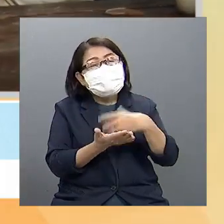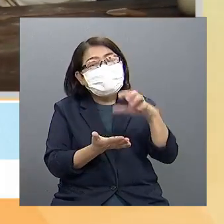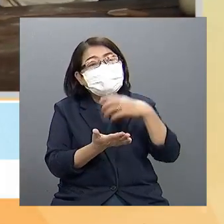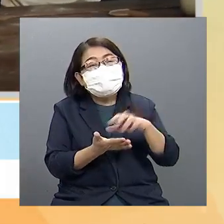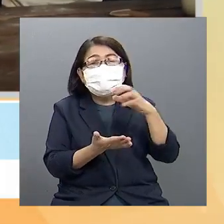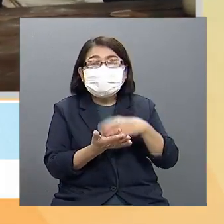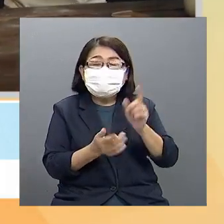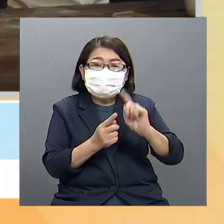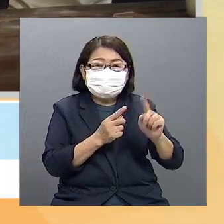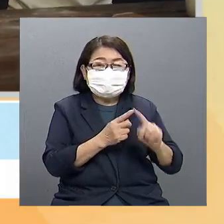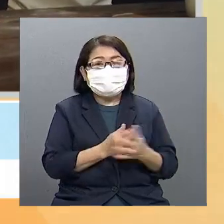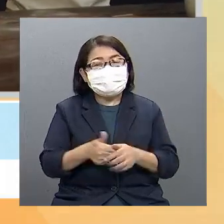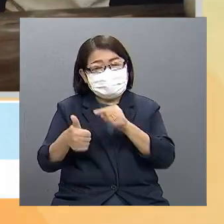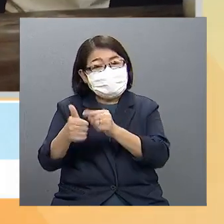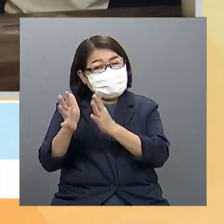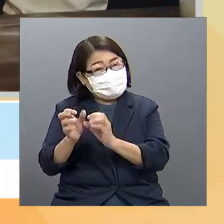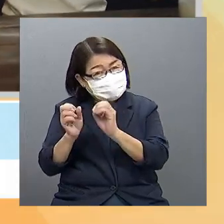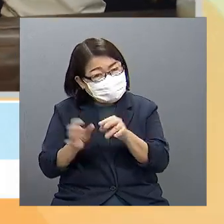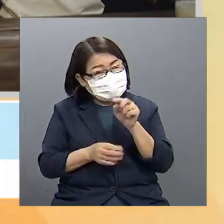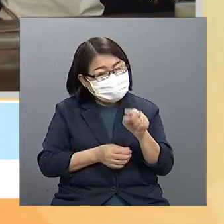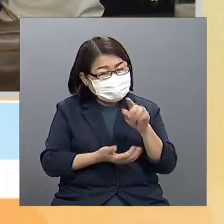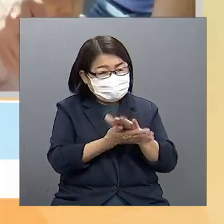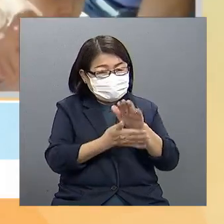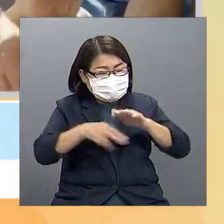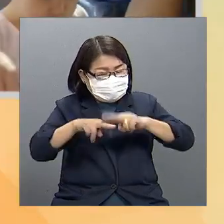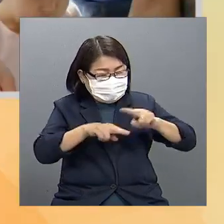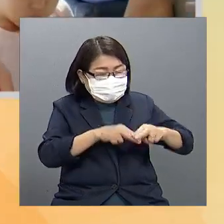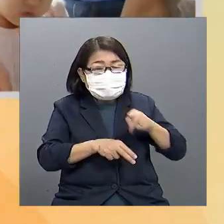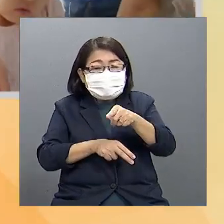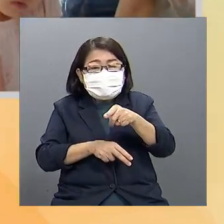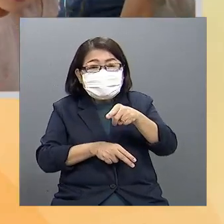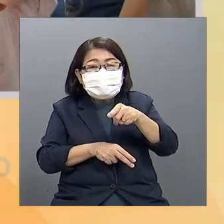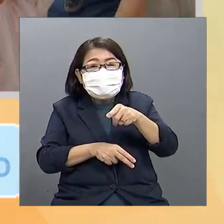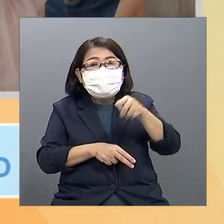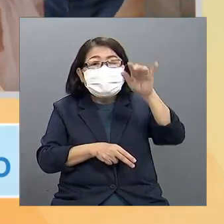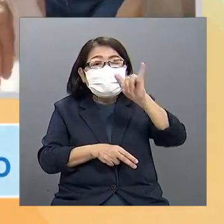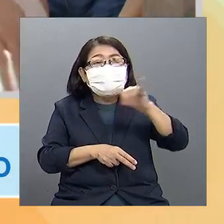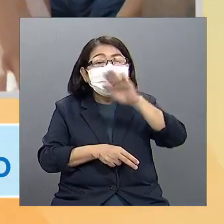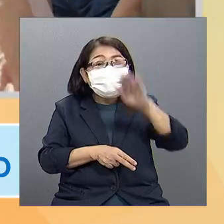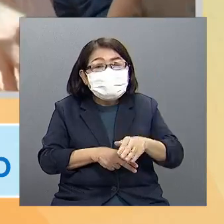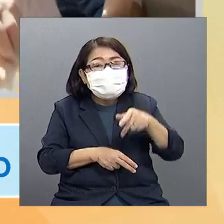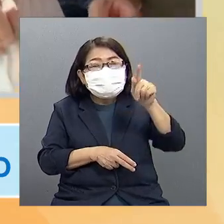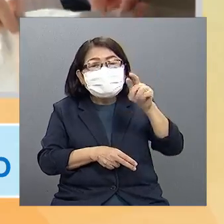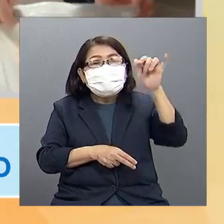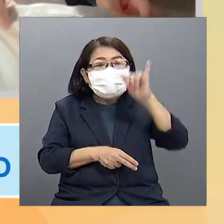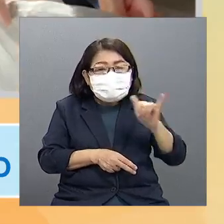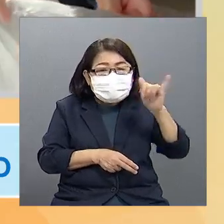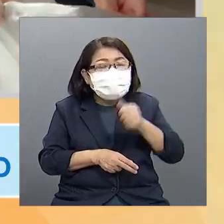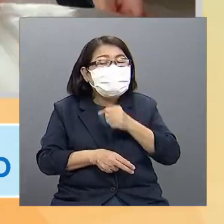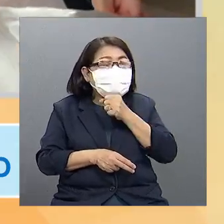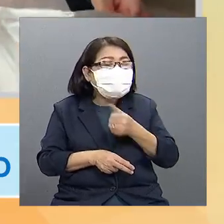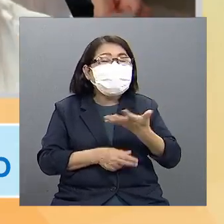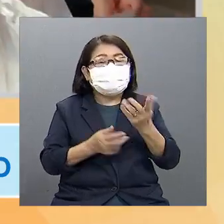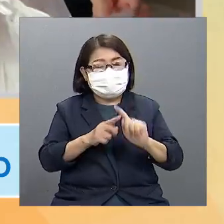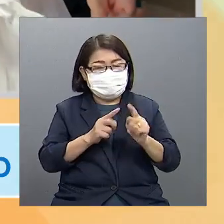ครูพูดเรื่องพี่ป้านะอาญาติพี่น้องนะคะก็จะเป็นตัวมีปฏิสัมพัน